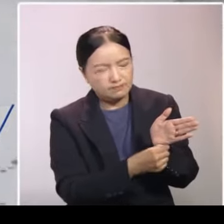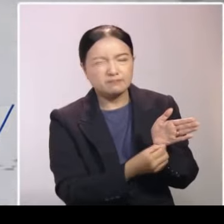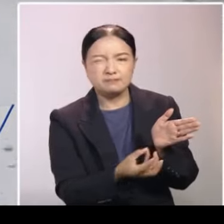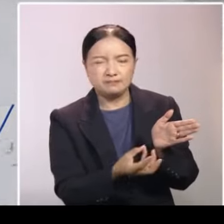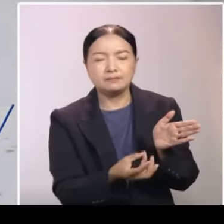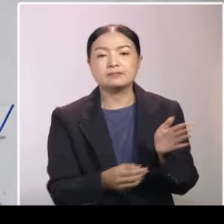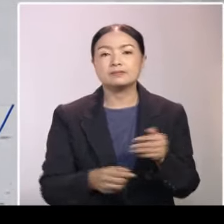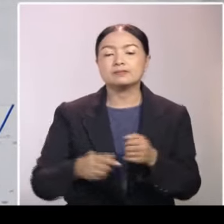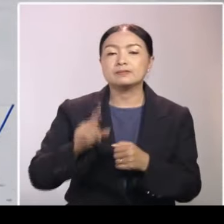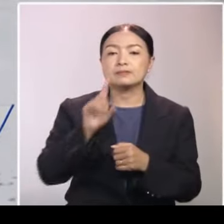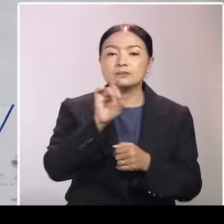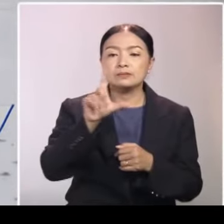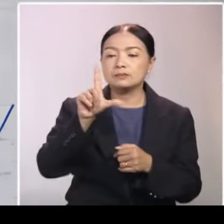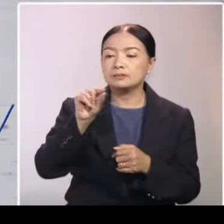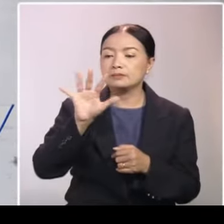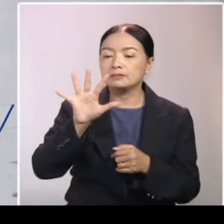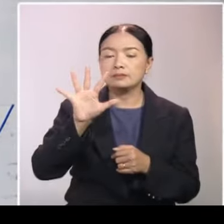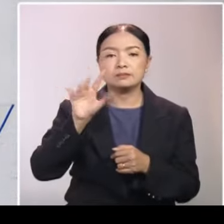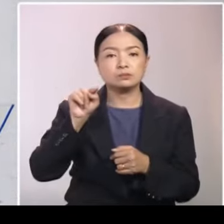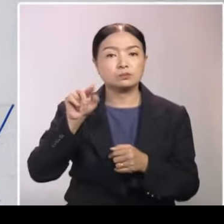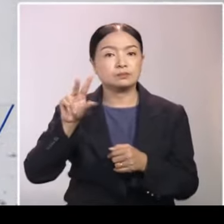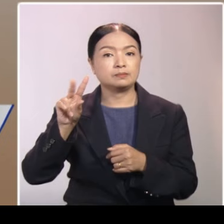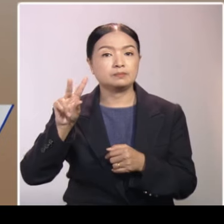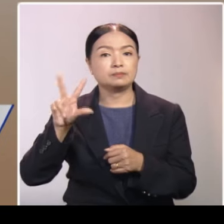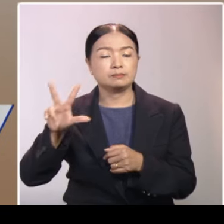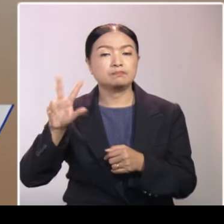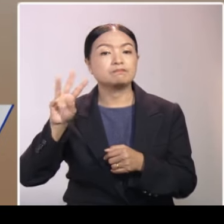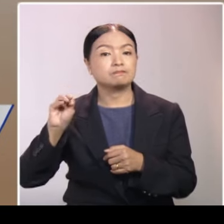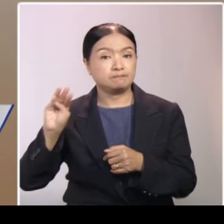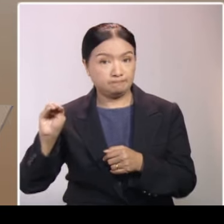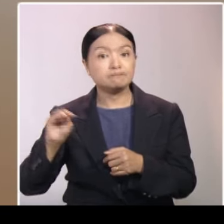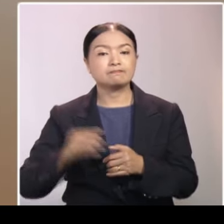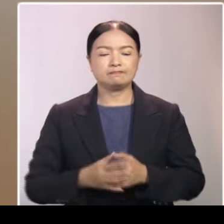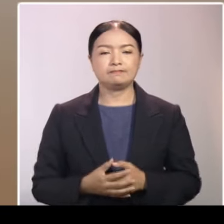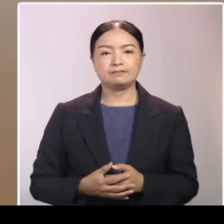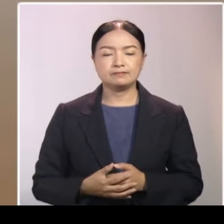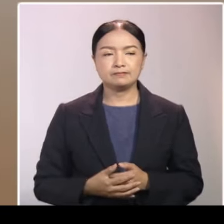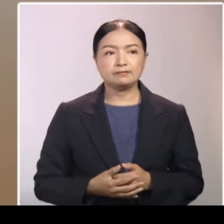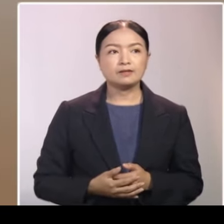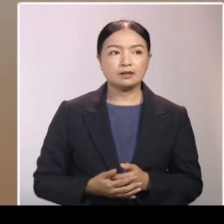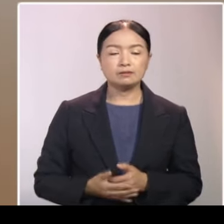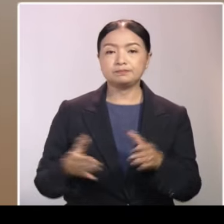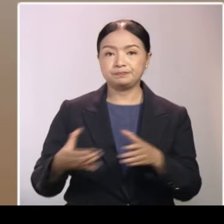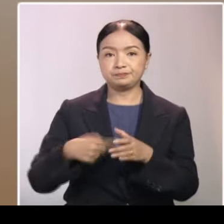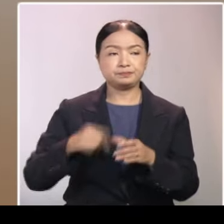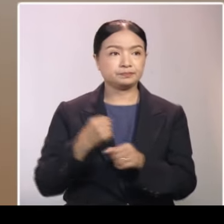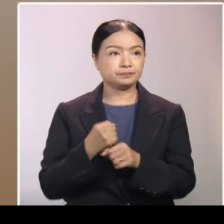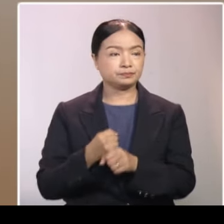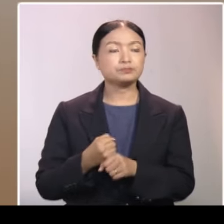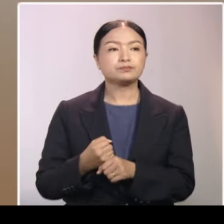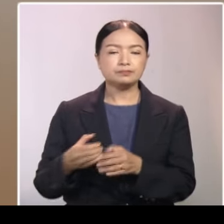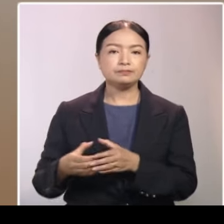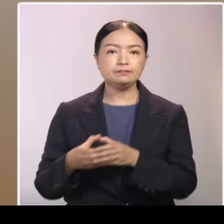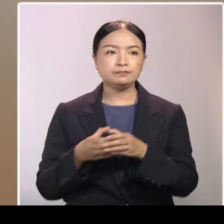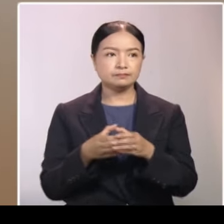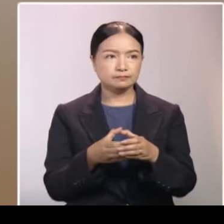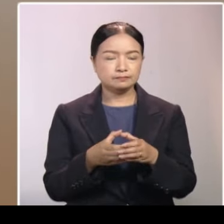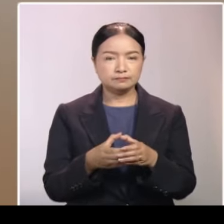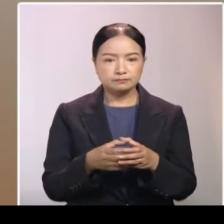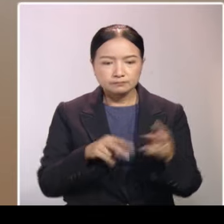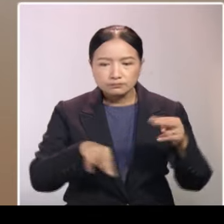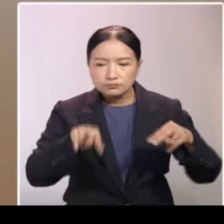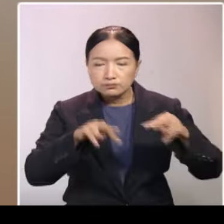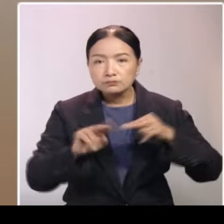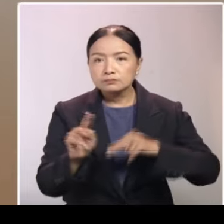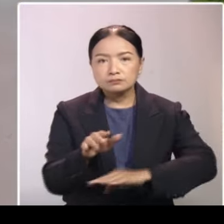ที่ 125.2มมค่ะเจ้าหน้าที่เทศบาลเมืองมุกดาหารนะครับก็ร่วมกันกับหลายหน่วยงานลงพื้นที่เสียงน้ำท่วมครับ